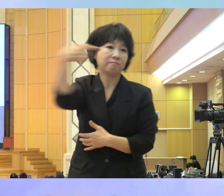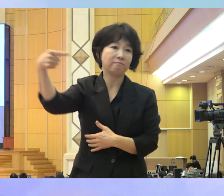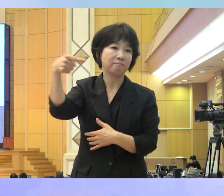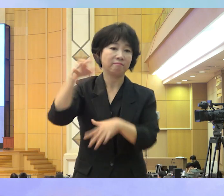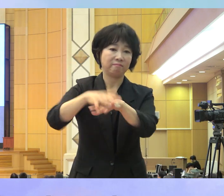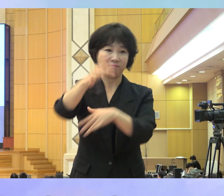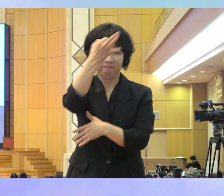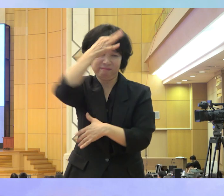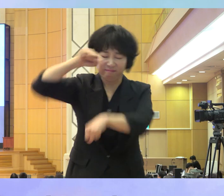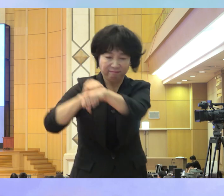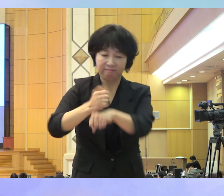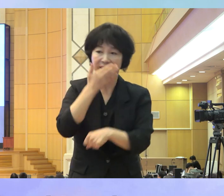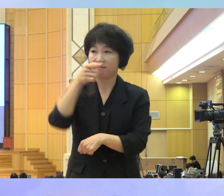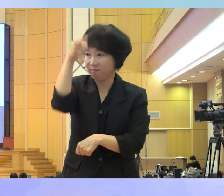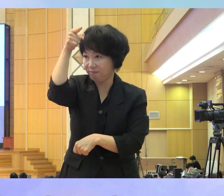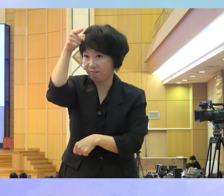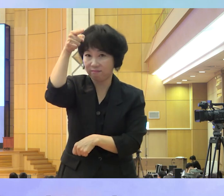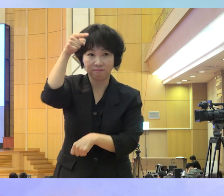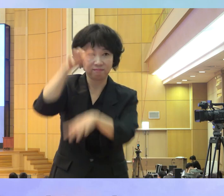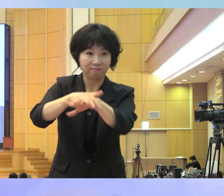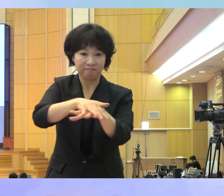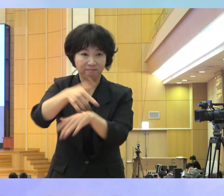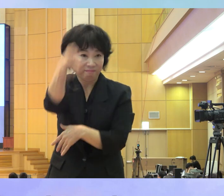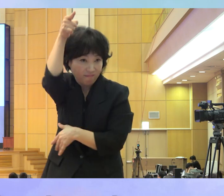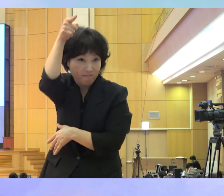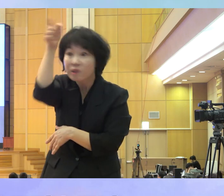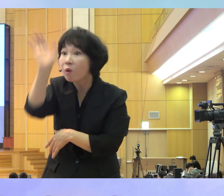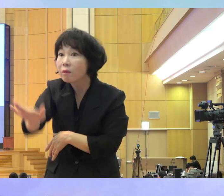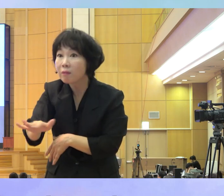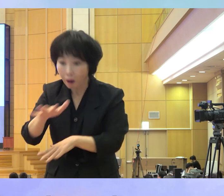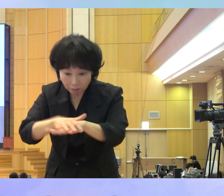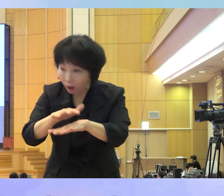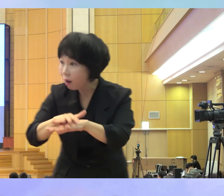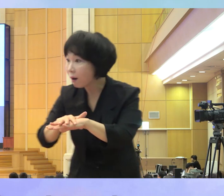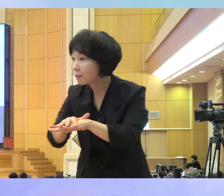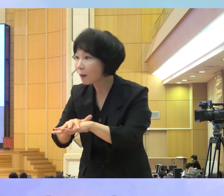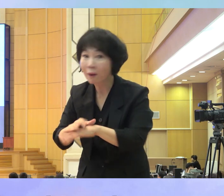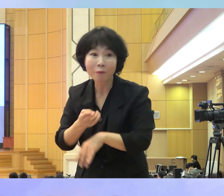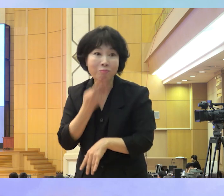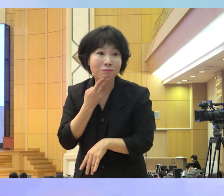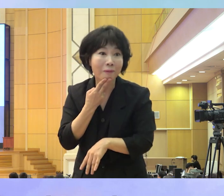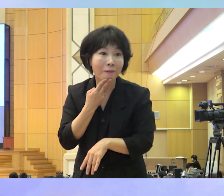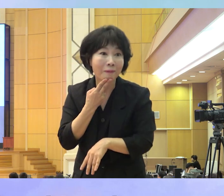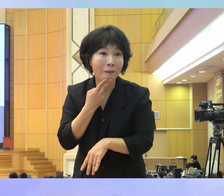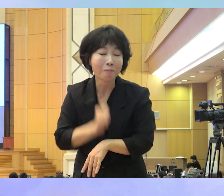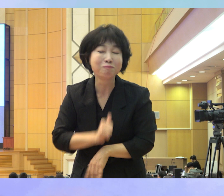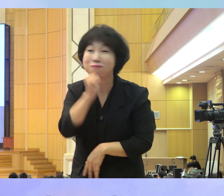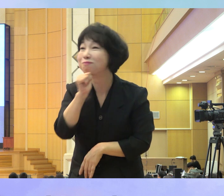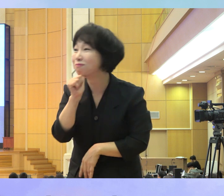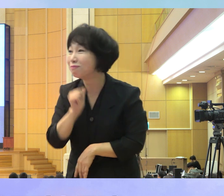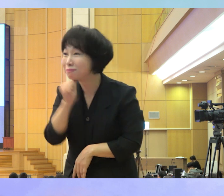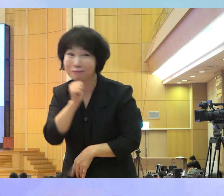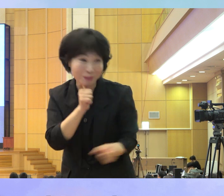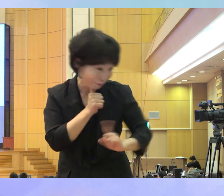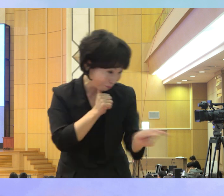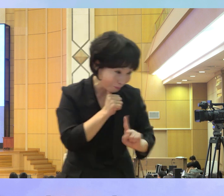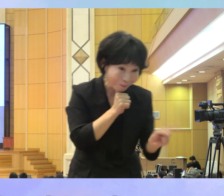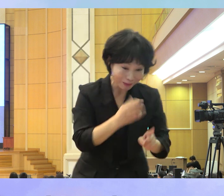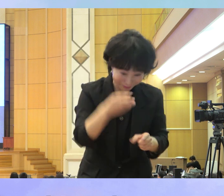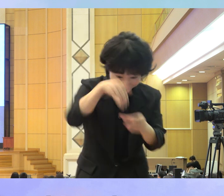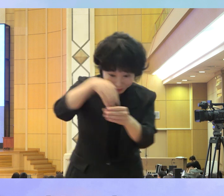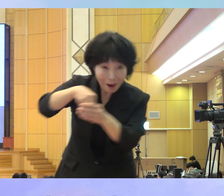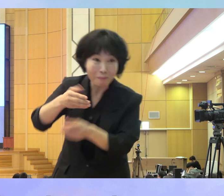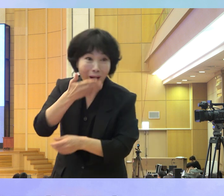농부인데, 아니 농토가 없으면, 농사 지을 땅이 없으면 어디다가 농사